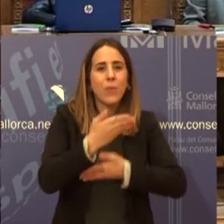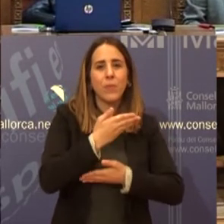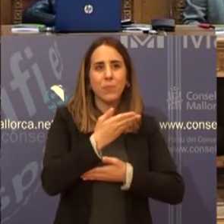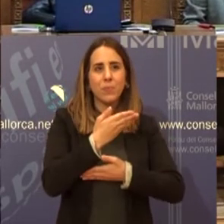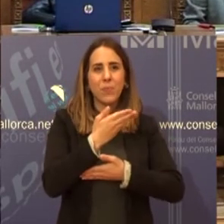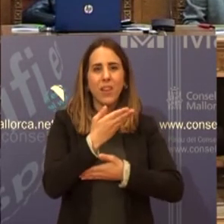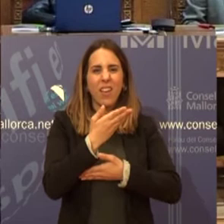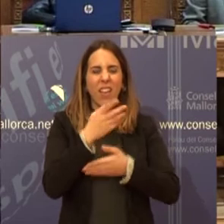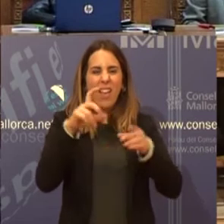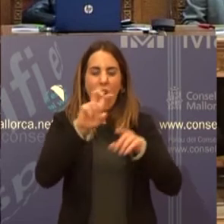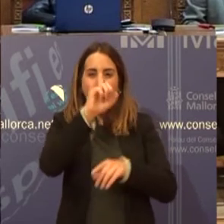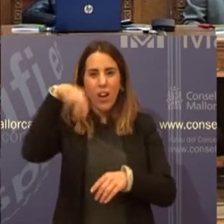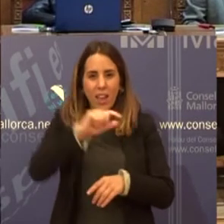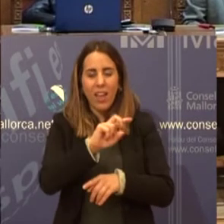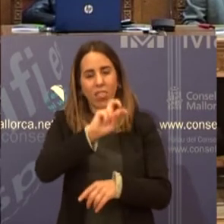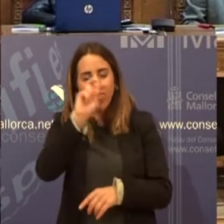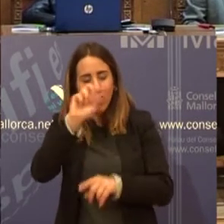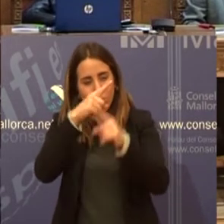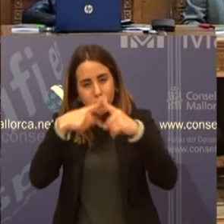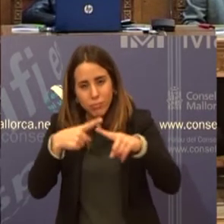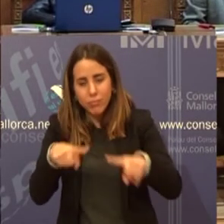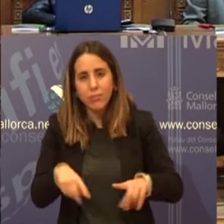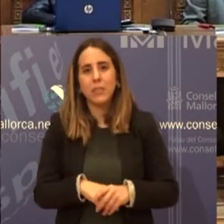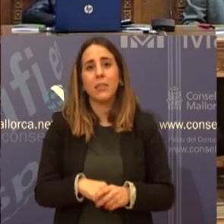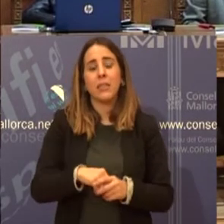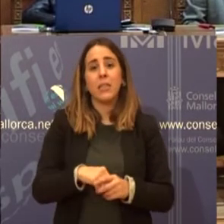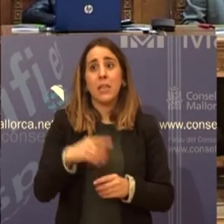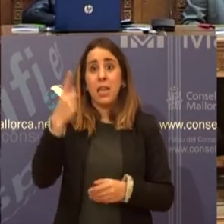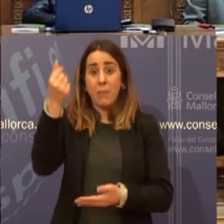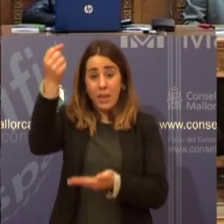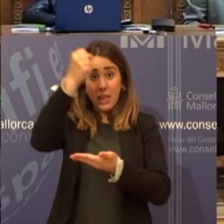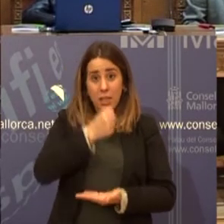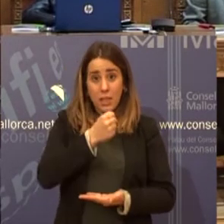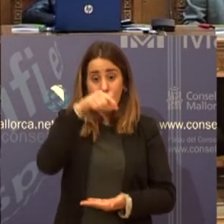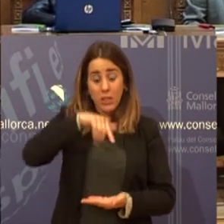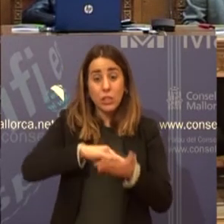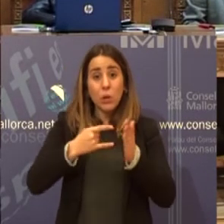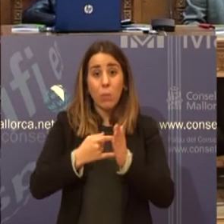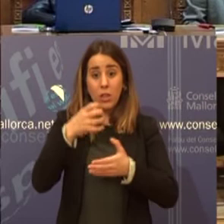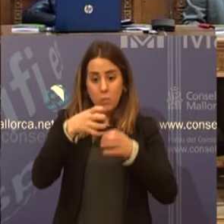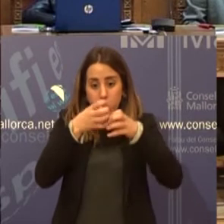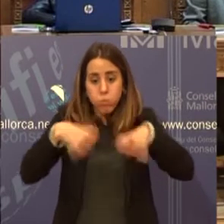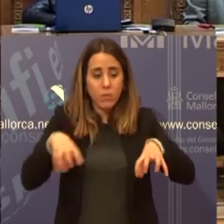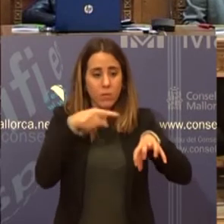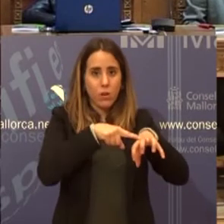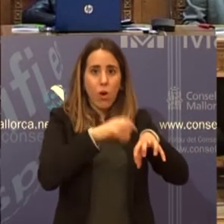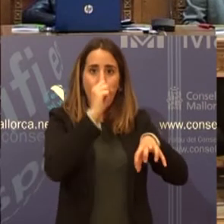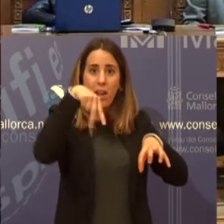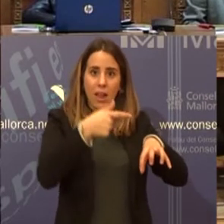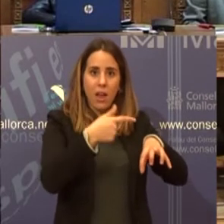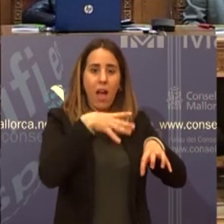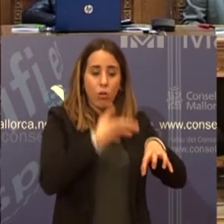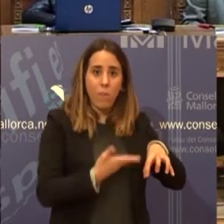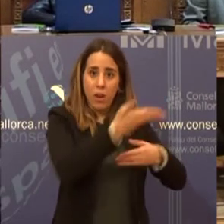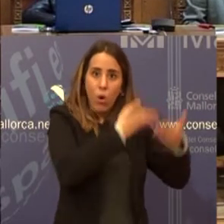en diferents ONGs. Part dels beneficis d'aquests projectes se'n van a la ONG amb qui col·laboram